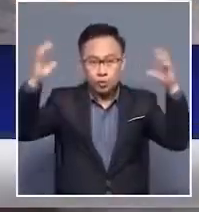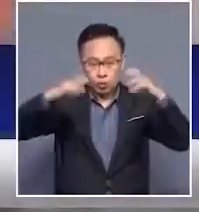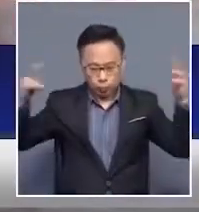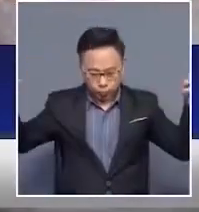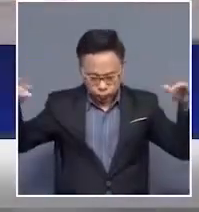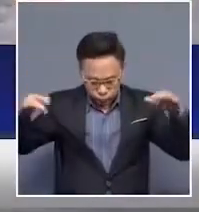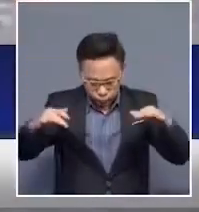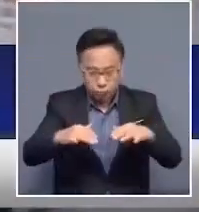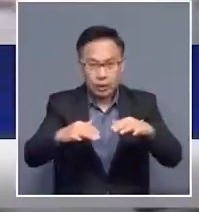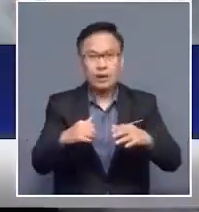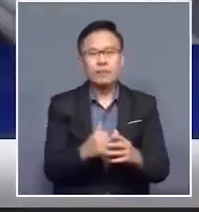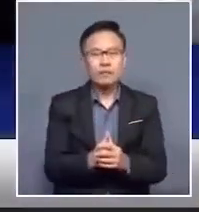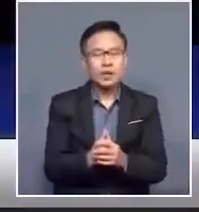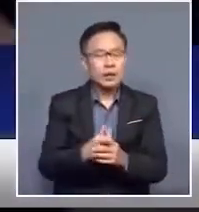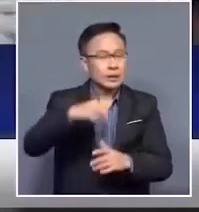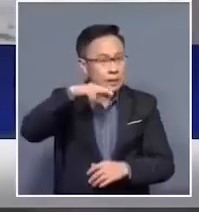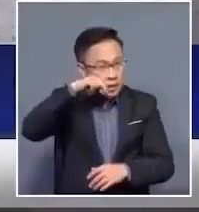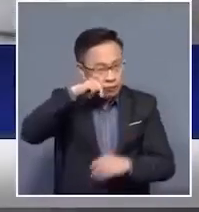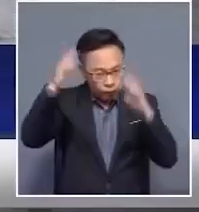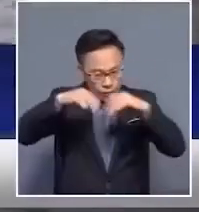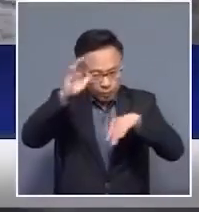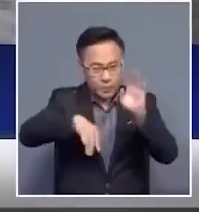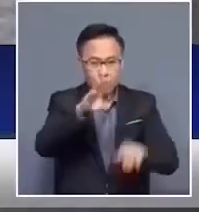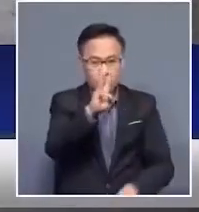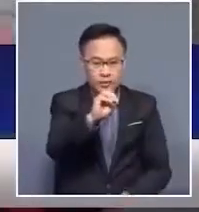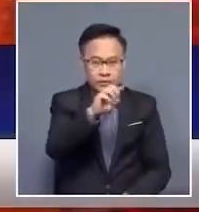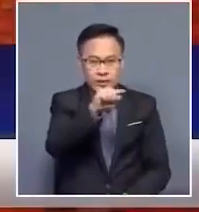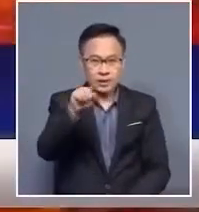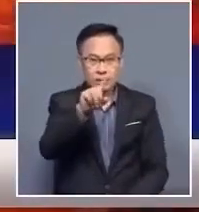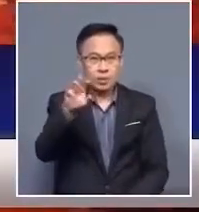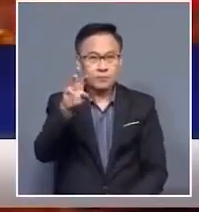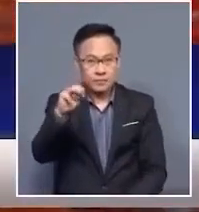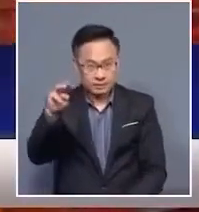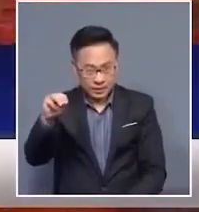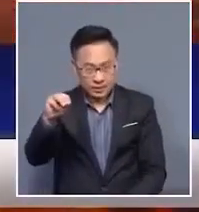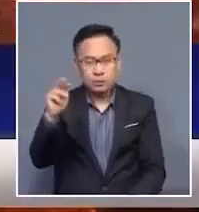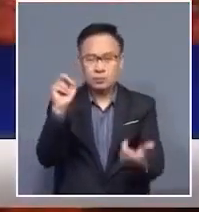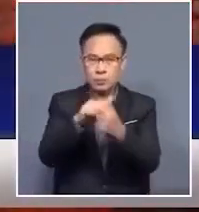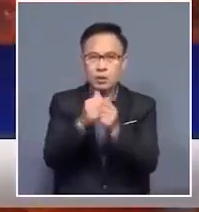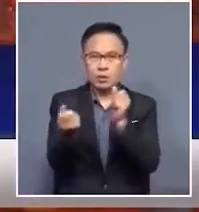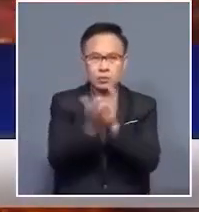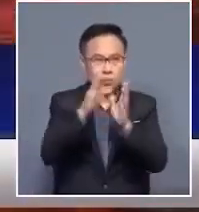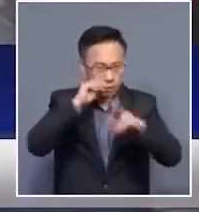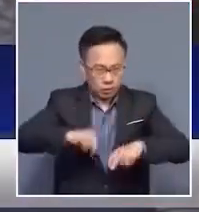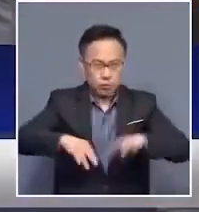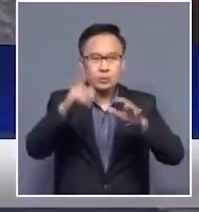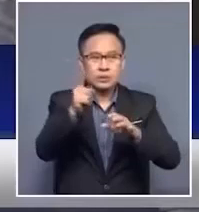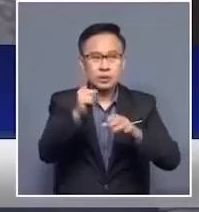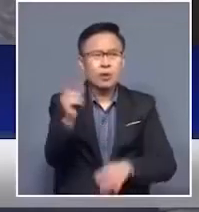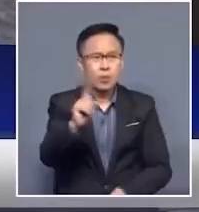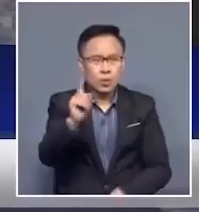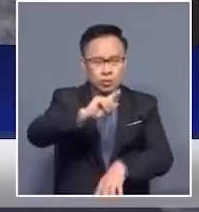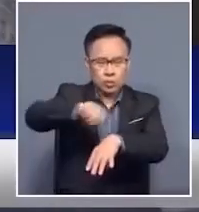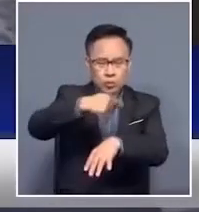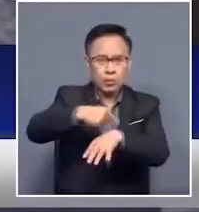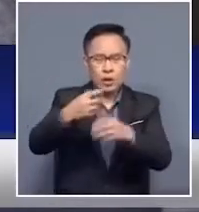เป็น60มิลลิเมตรหรือ100มิลลิเมตรเนี่ยปัญหาน้ำท่วมขังเนี่ยก็อาจเกิดขึ้นได้เพราะเนื่องจากว่าเราเนี่ยจะต้องใช้เวลาใน